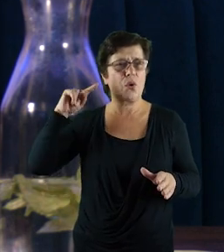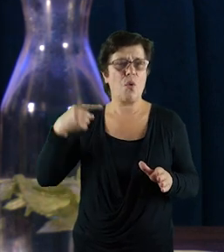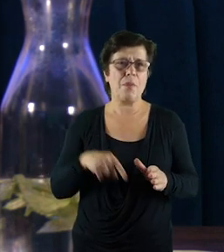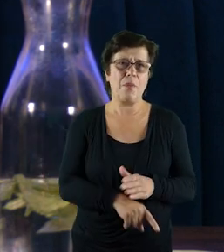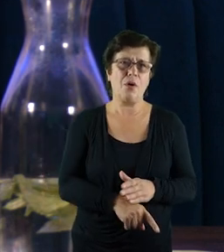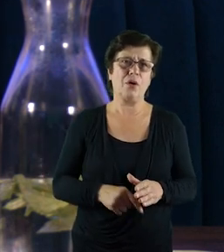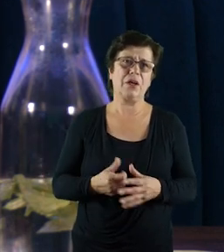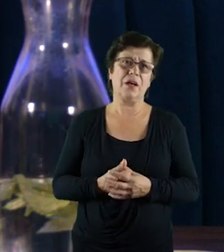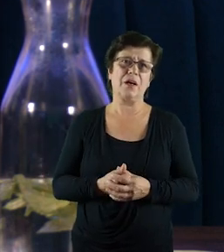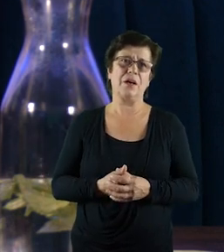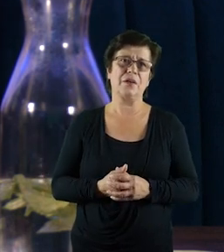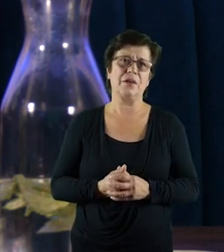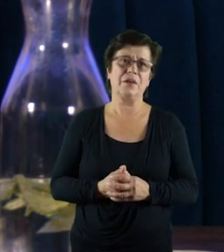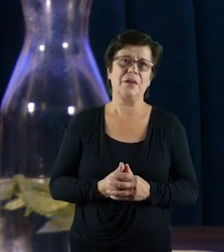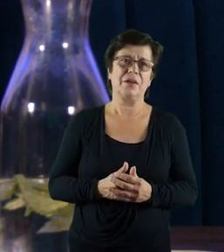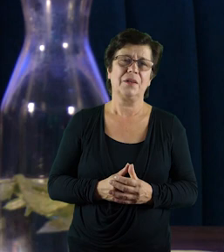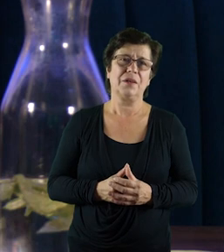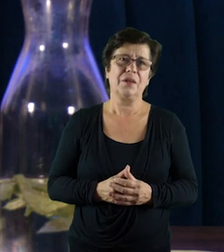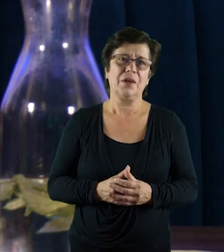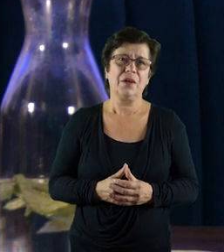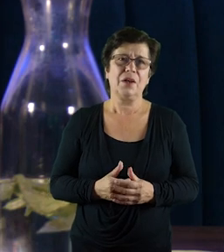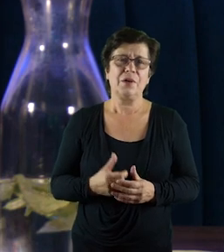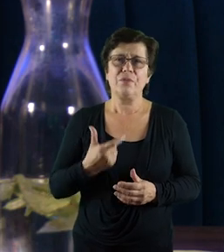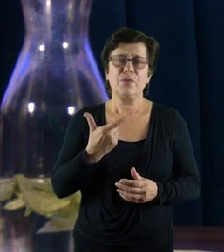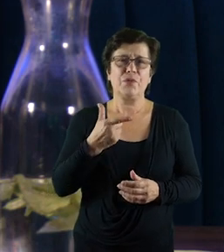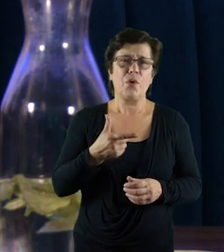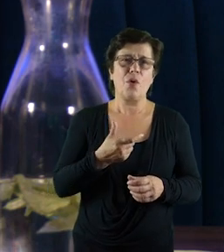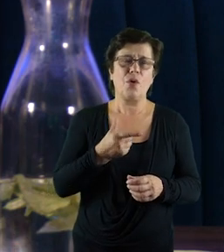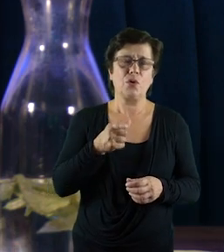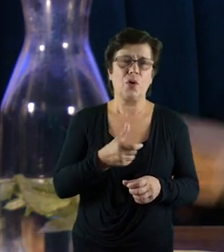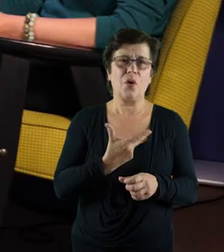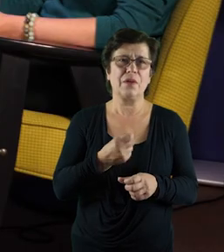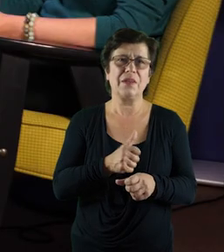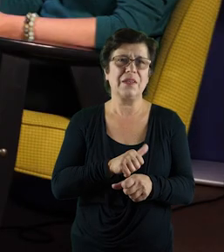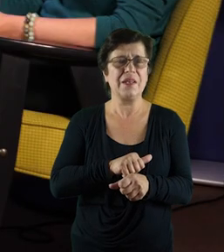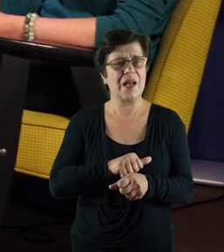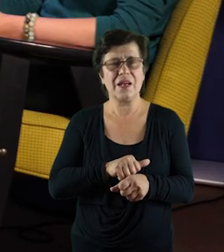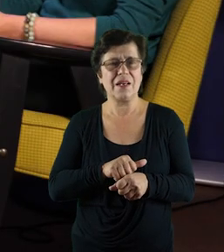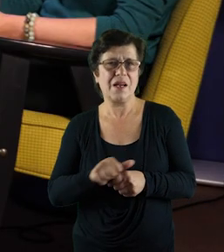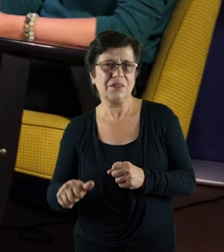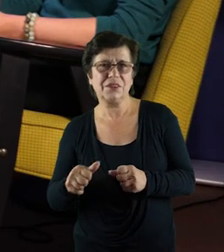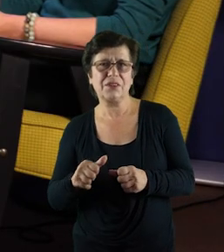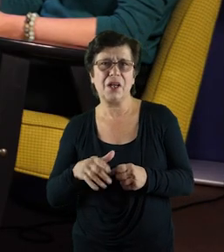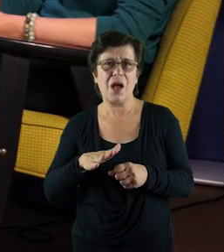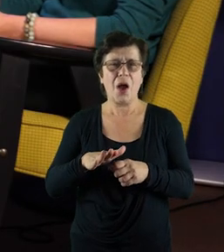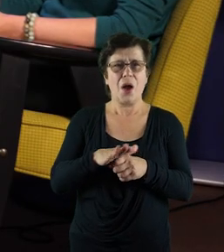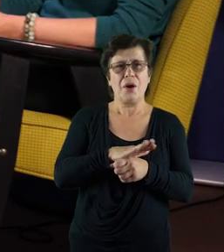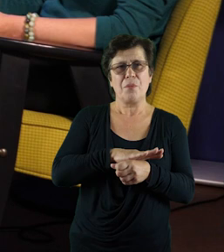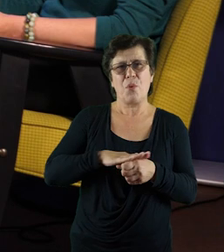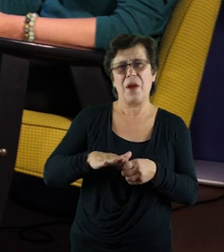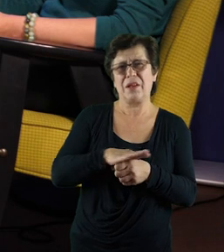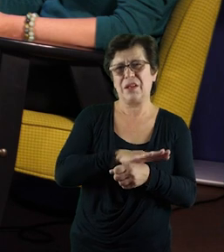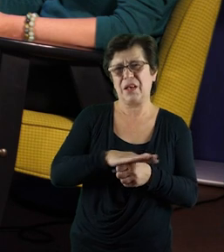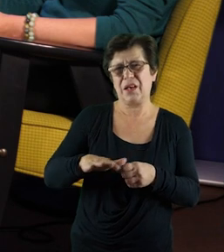spłycony erotyk poświęcony po prostu samemu fizycznemu zbliżeniu. To jest dla niego, jednak jest tam pewien, pewien